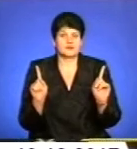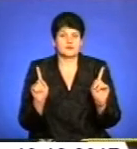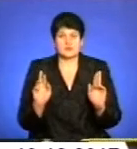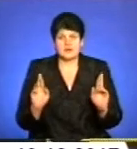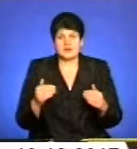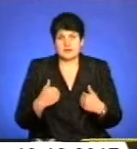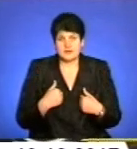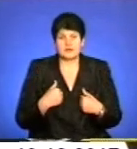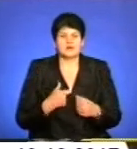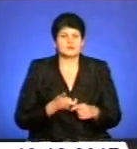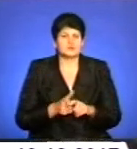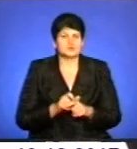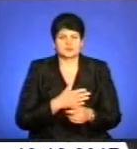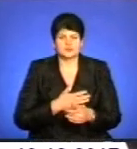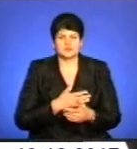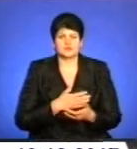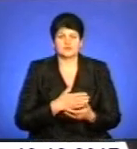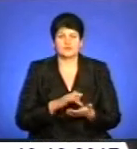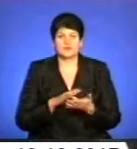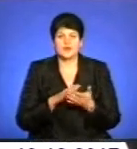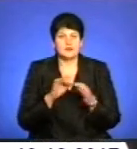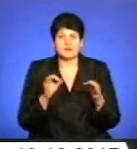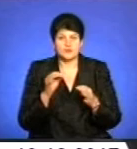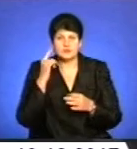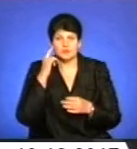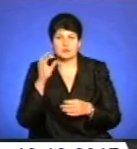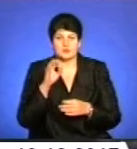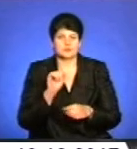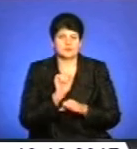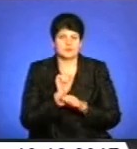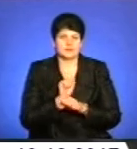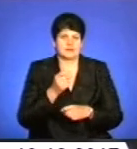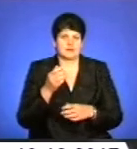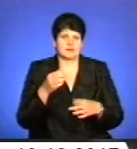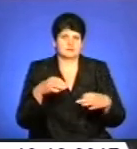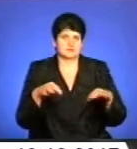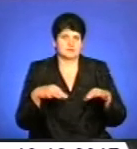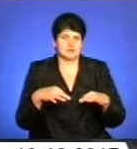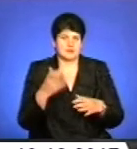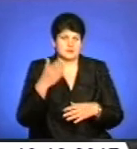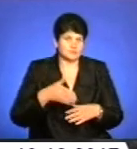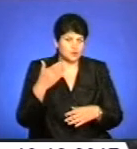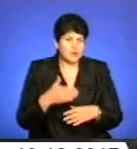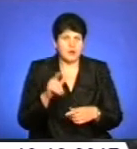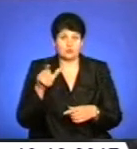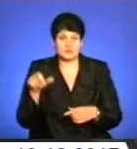принципі, я сама люблю подорожувати, ніколи не наважувалась на автостоп. А тут людина на інвалідному візку